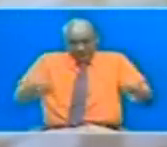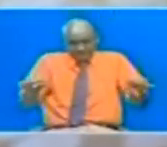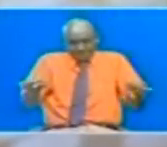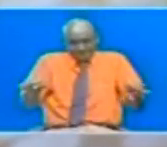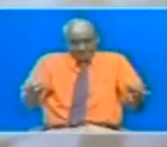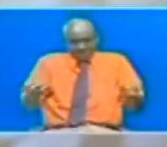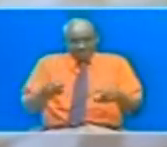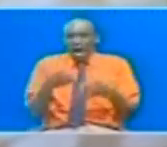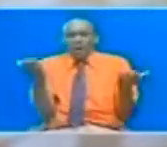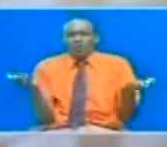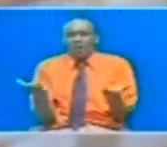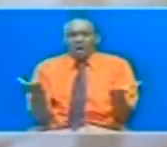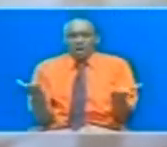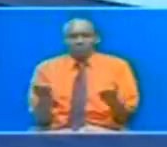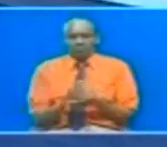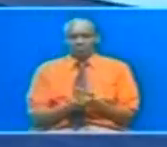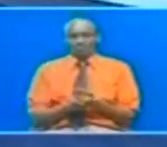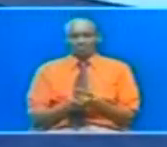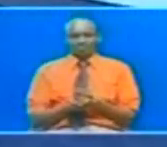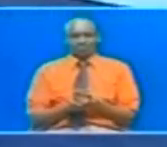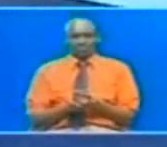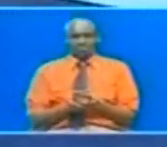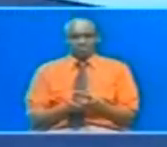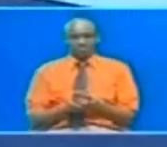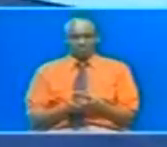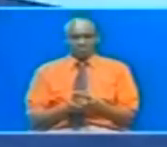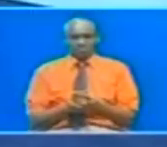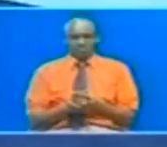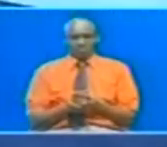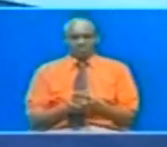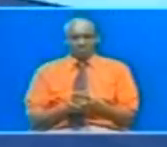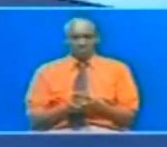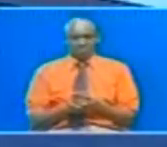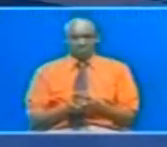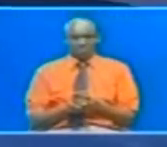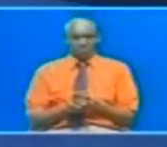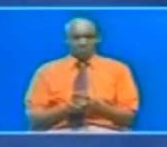unaweza split, hebu split nione. Acha nikushike hiyo. Hata mama unaweza rush split nayo.